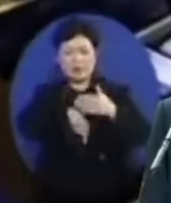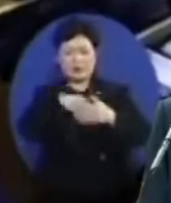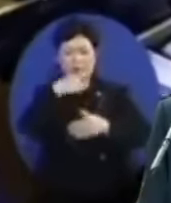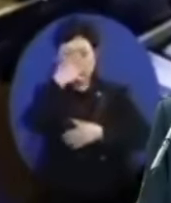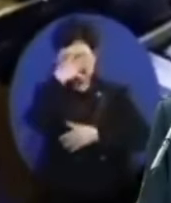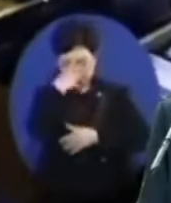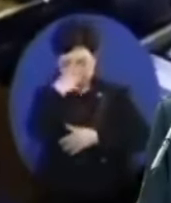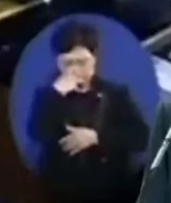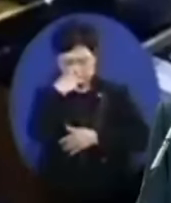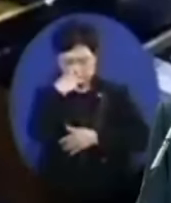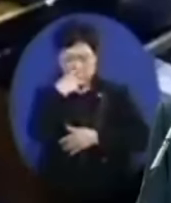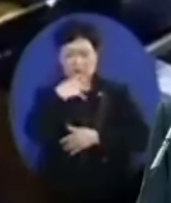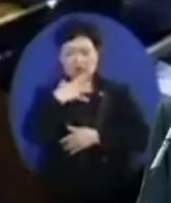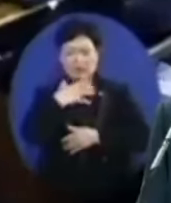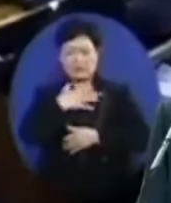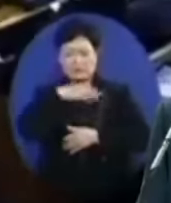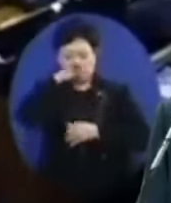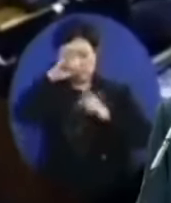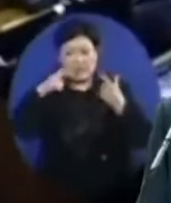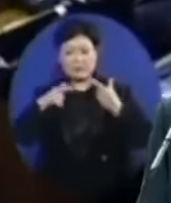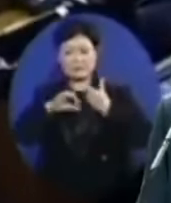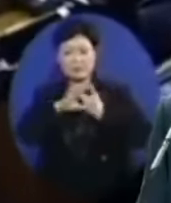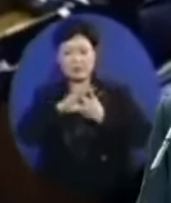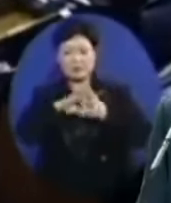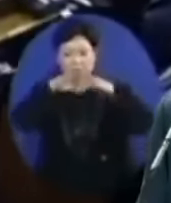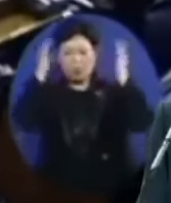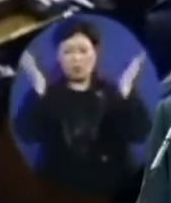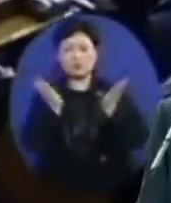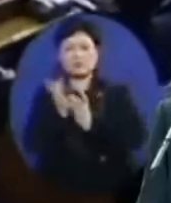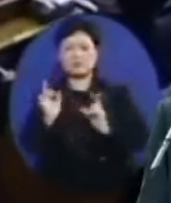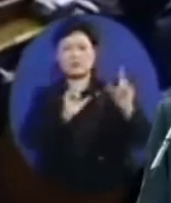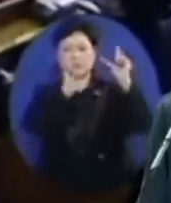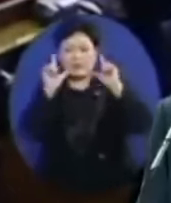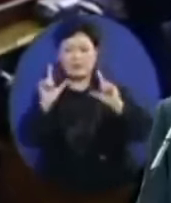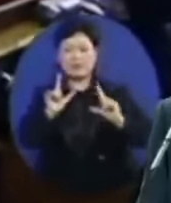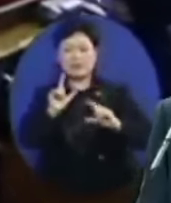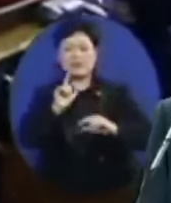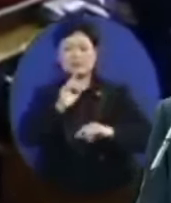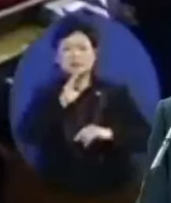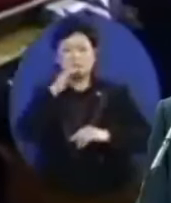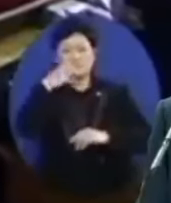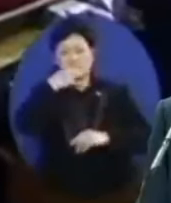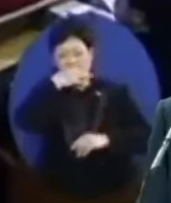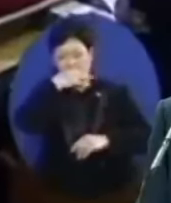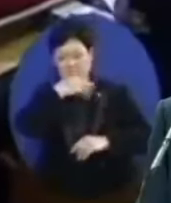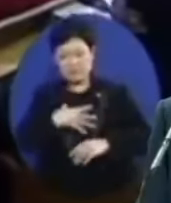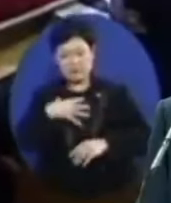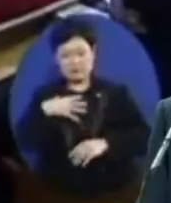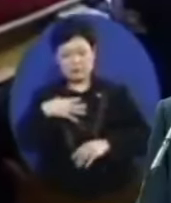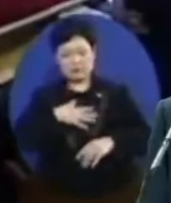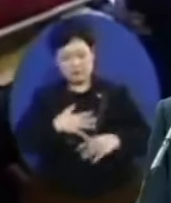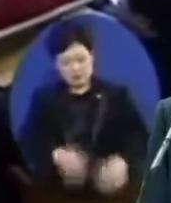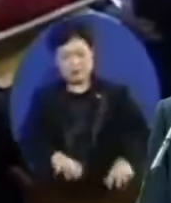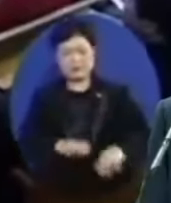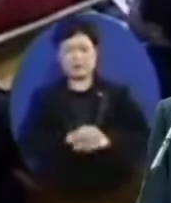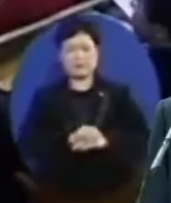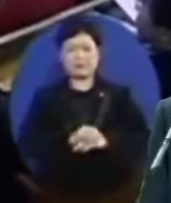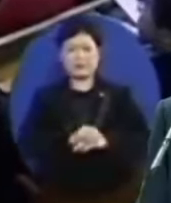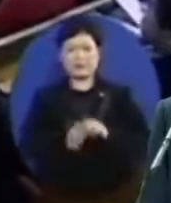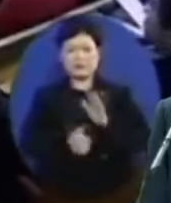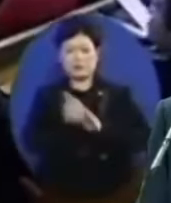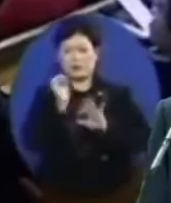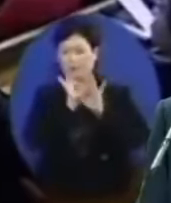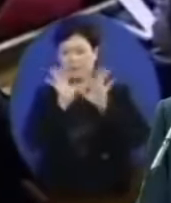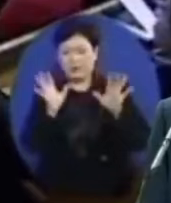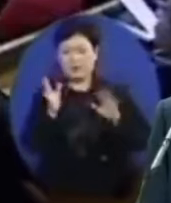다가오면 모든 인생이 회색빛으로 드러나고 우리 마음속에 살 희망이 없어지는 것입니다. 그러면